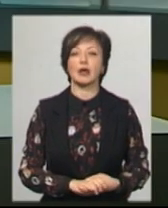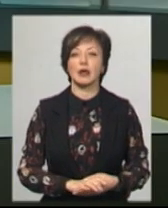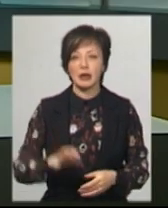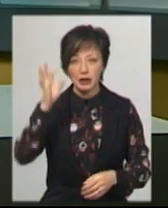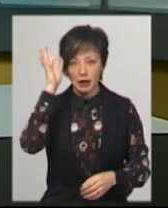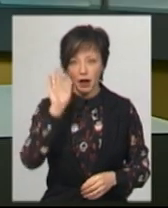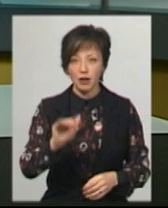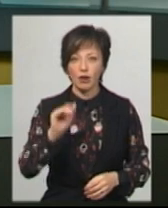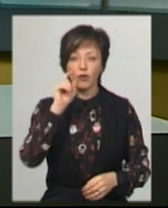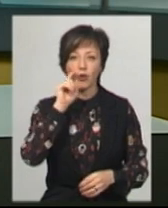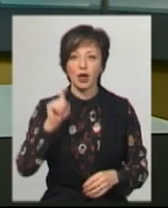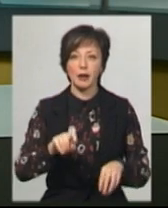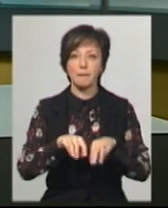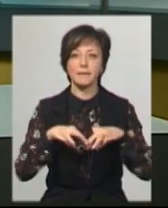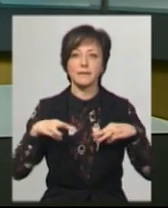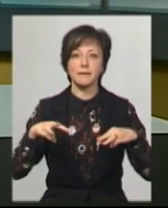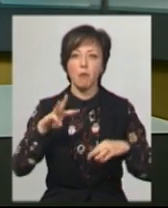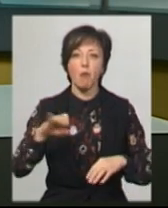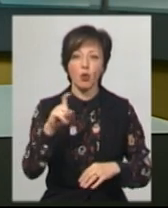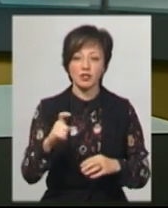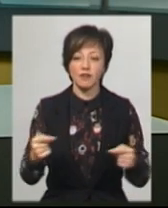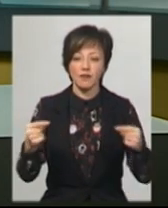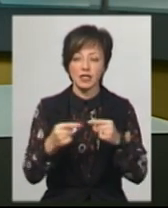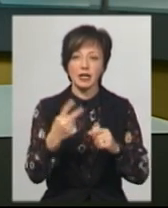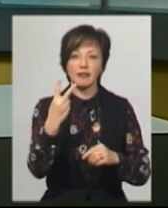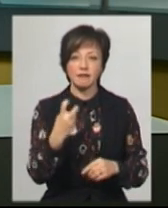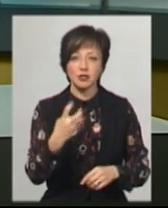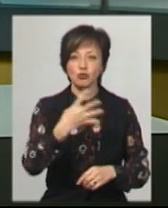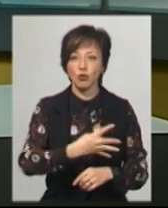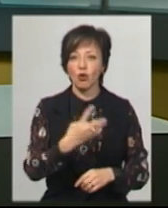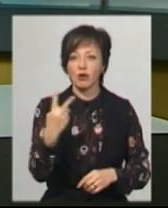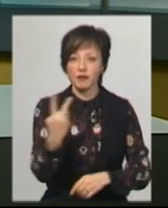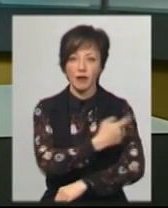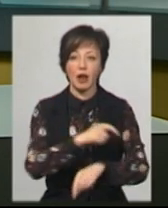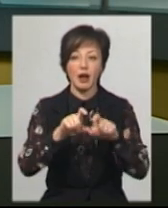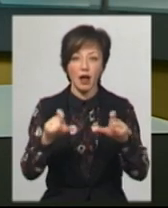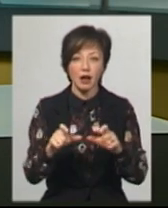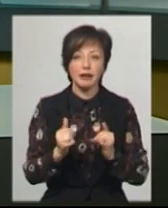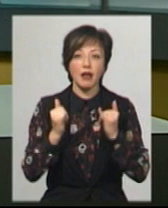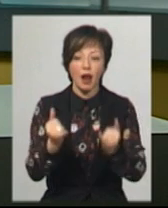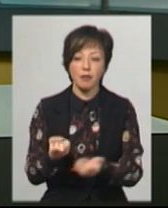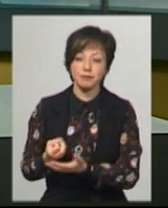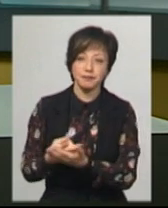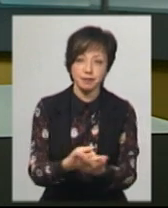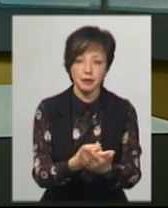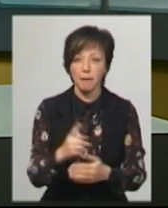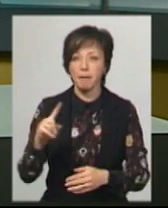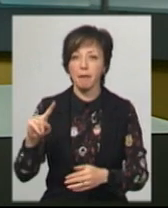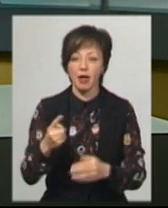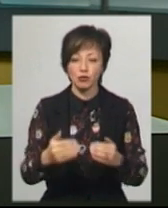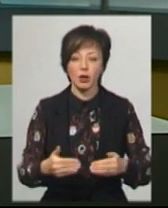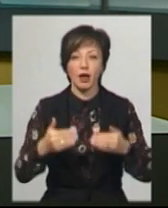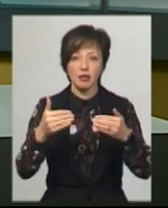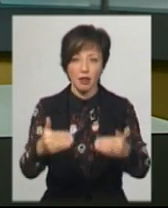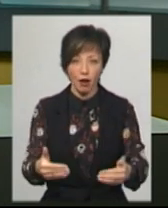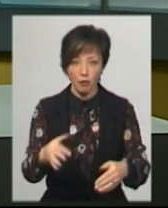Нагадаю, в Україні Міністерство охорони здоров'я визначило 242 заклади для госпіталізації першої хвилі пацієнтів із